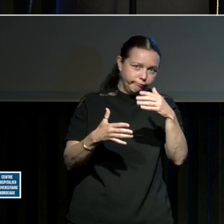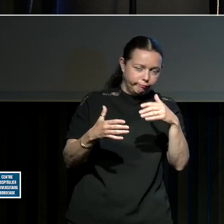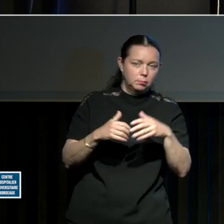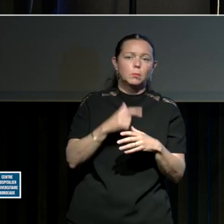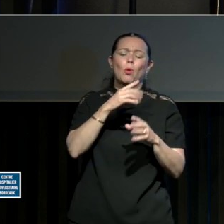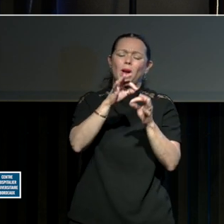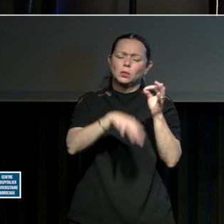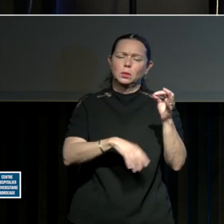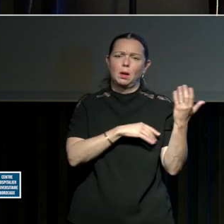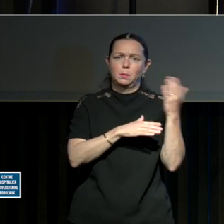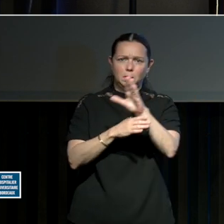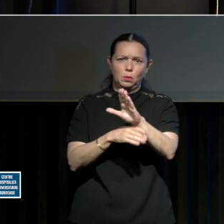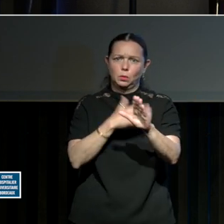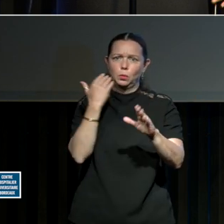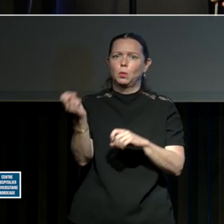très intéressants